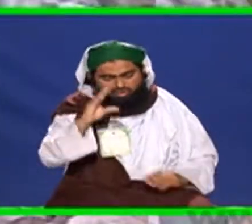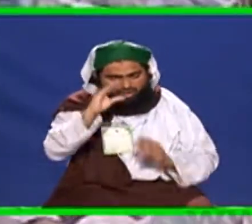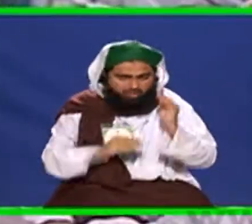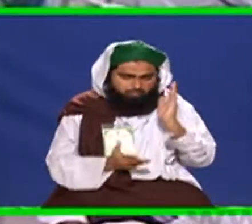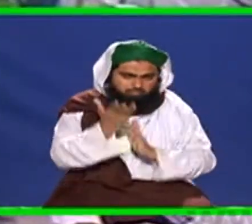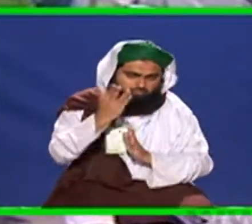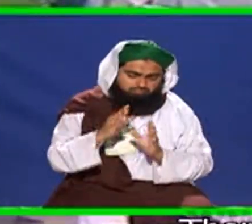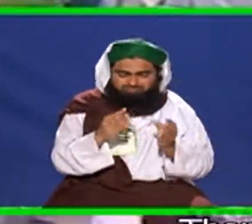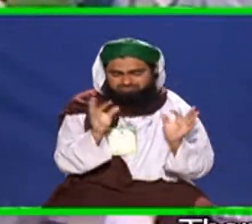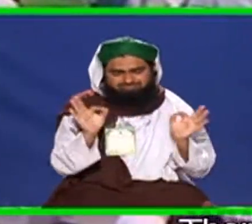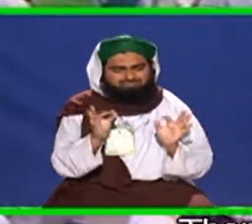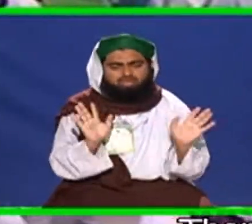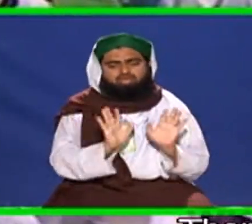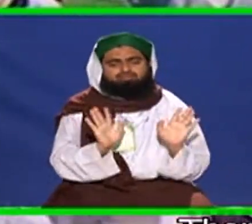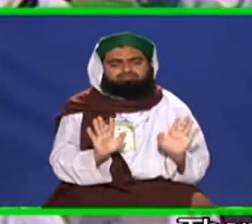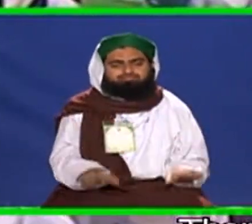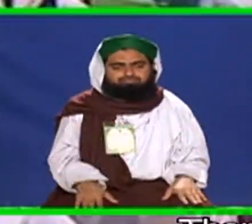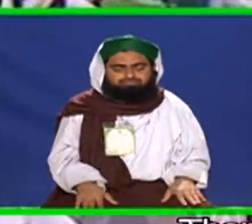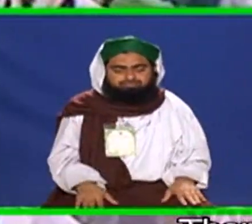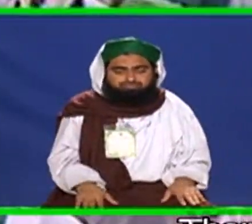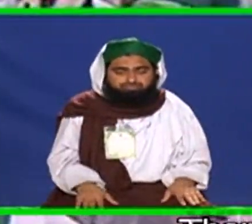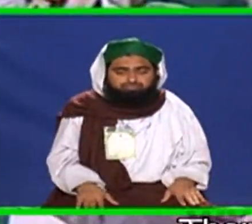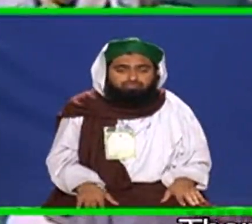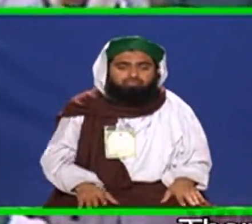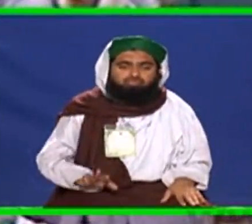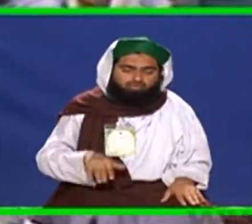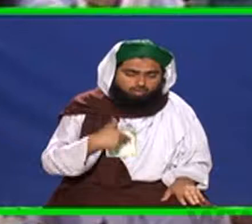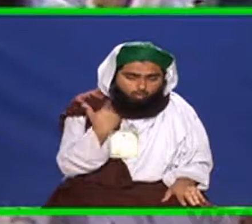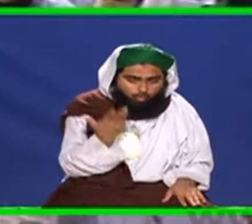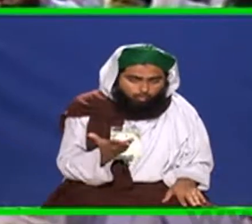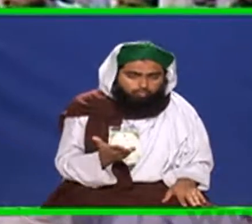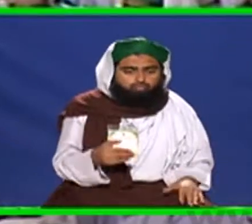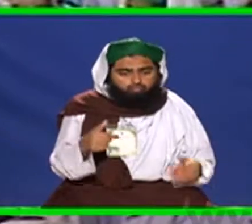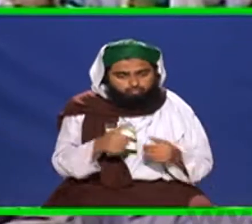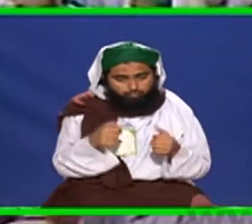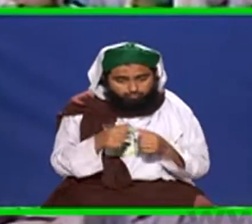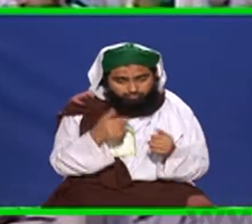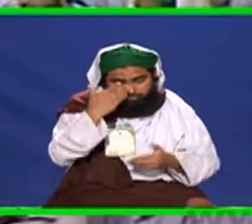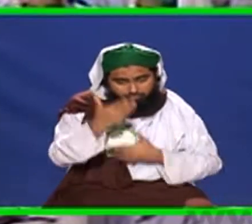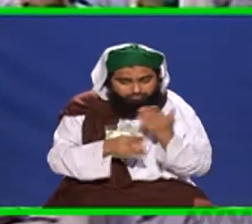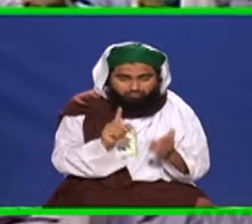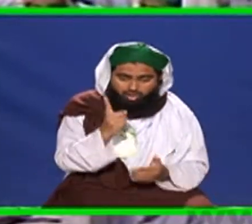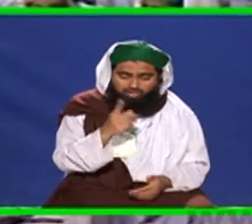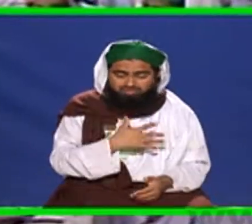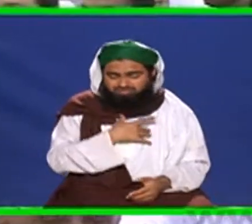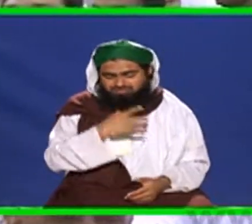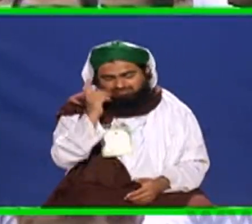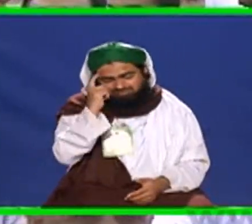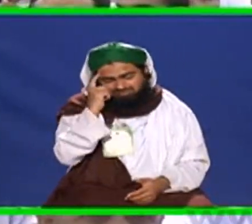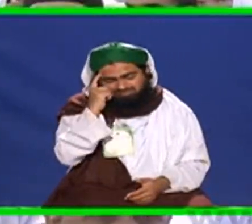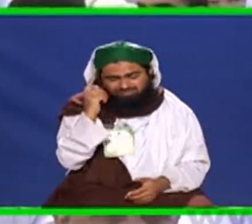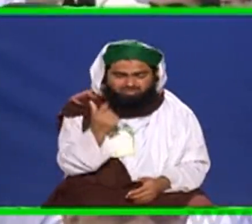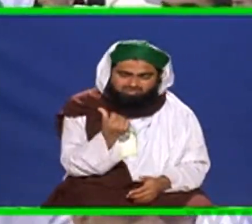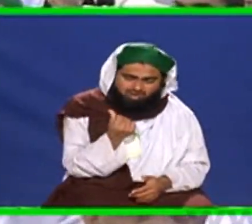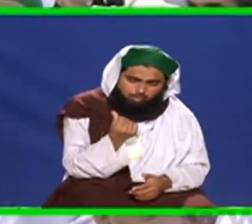حرج نہیں. اور ظاہر سے ایک یہ بھی بات ہے کہ اگر یہ شبہ ہوا کہ 6 بار پڑھے